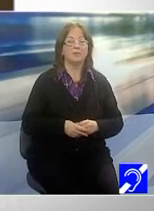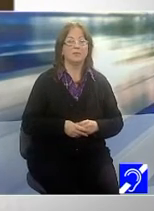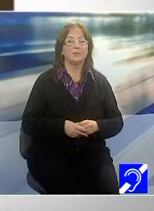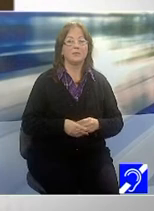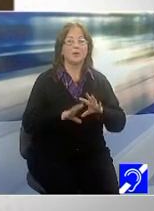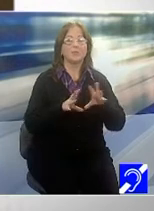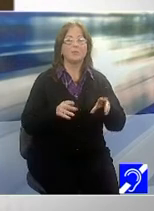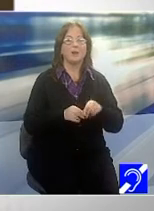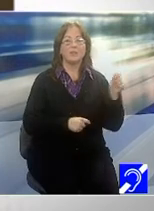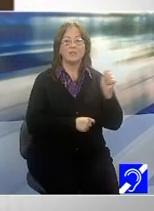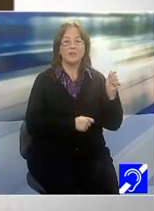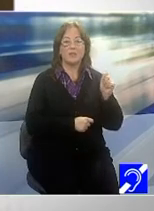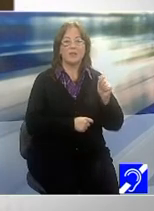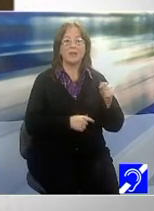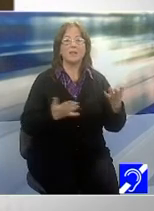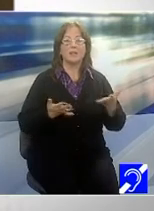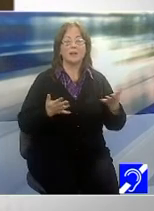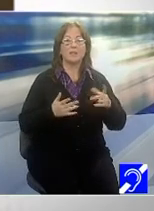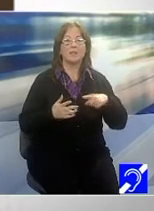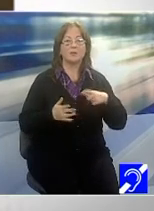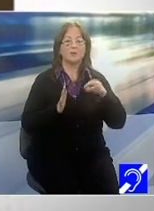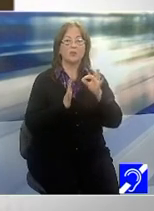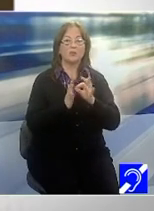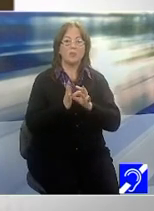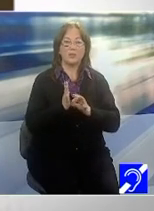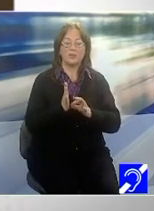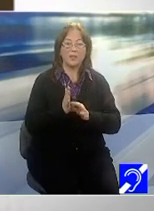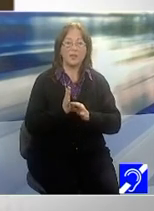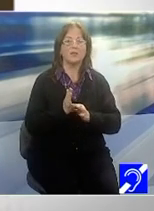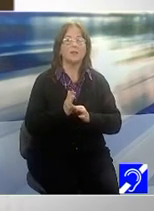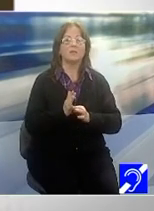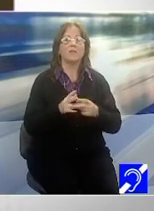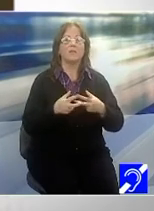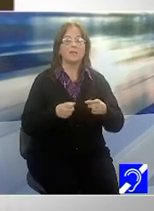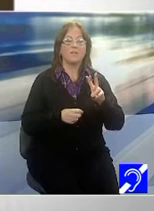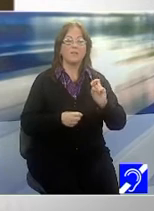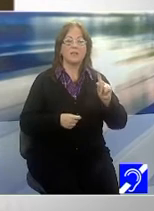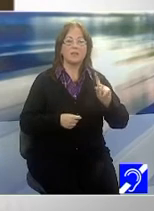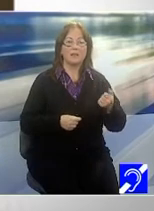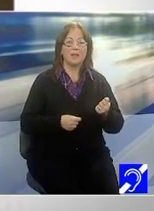Toate țările care sunt nominalizate în programul Visa Waiver trebuie analizate de către Congres.